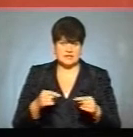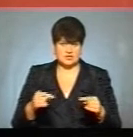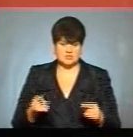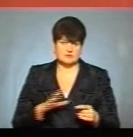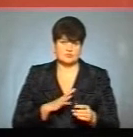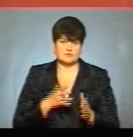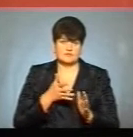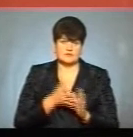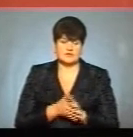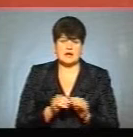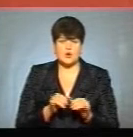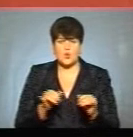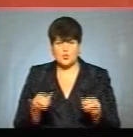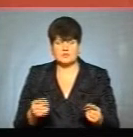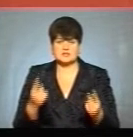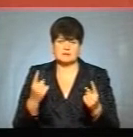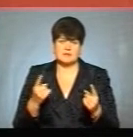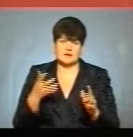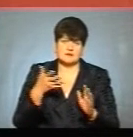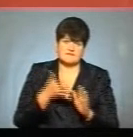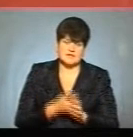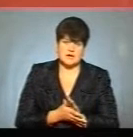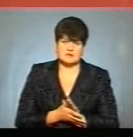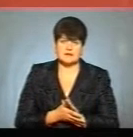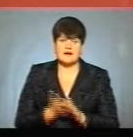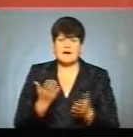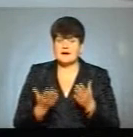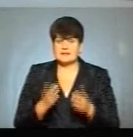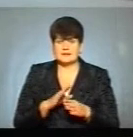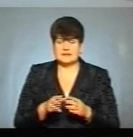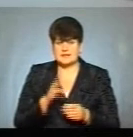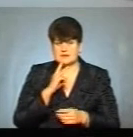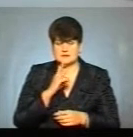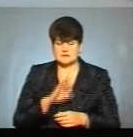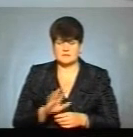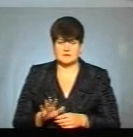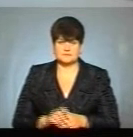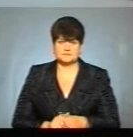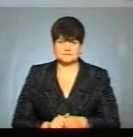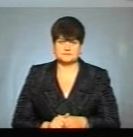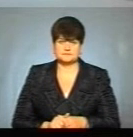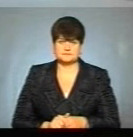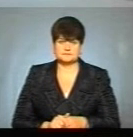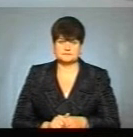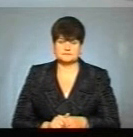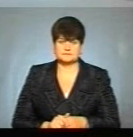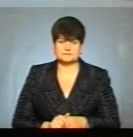на розвиток чи капітальні видатки, але аж ніяк не на заробітну плату.